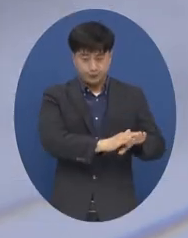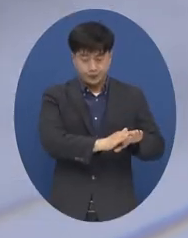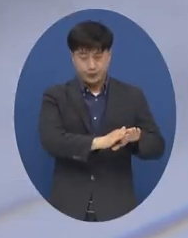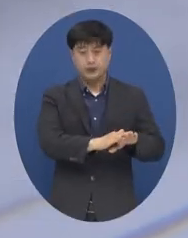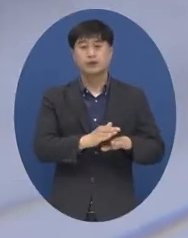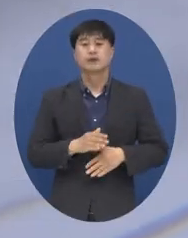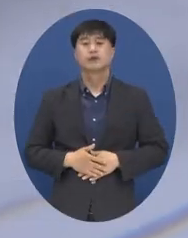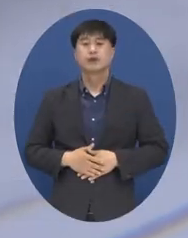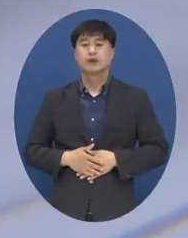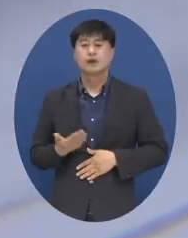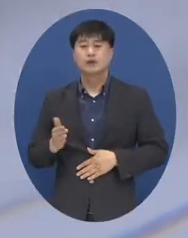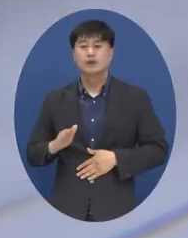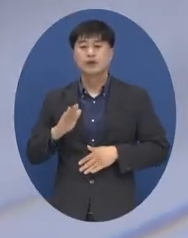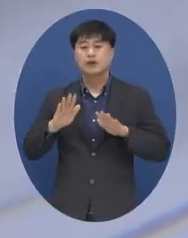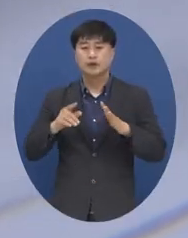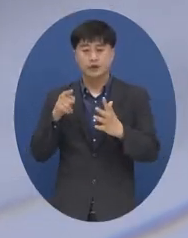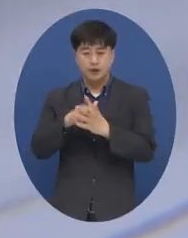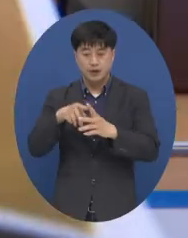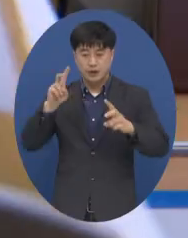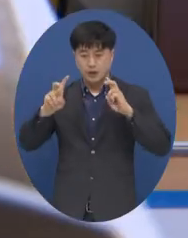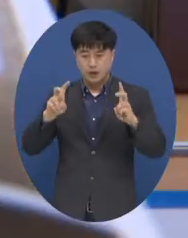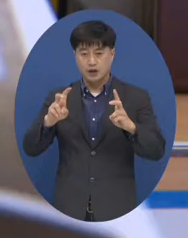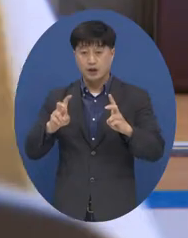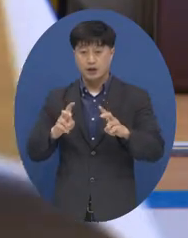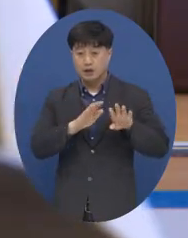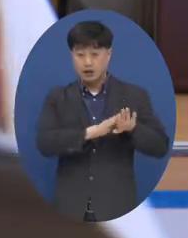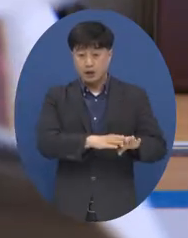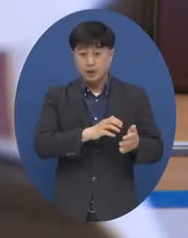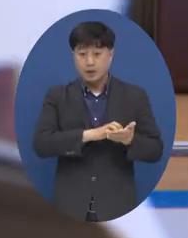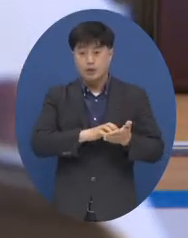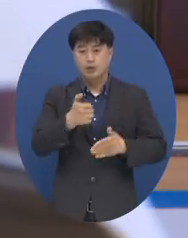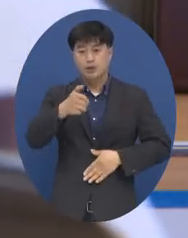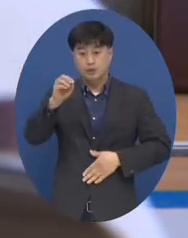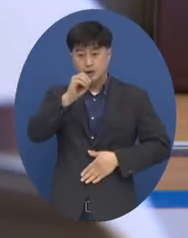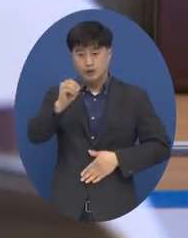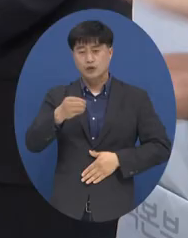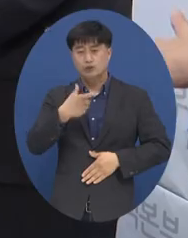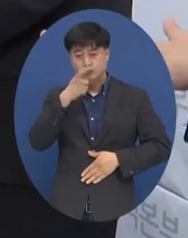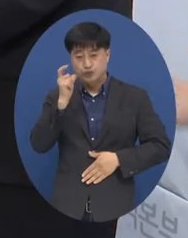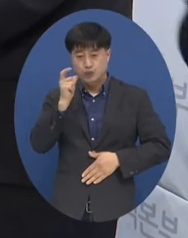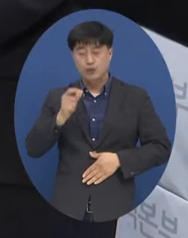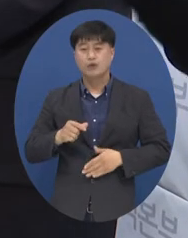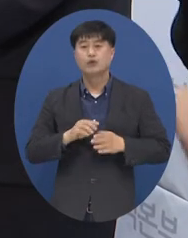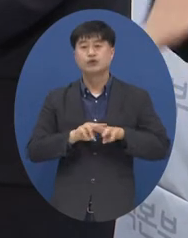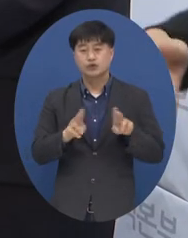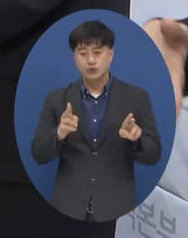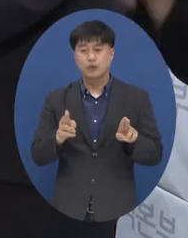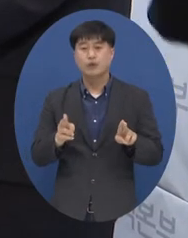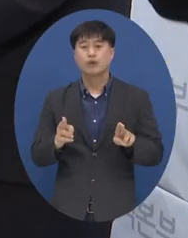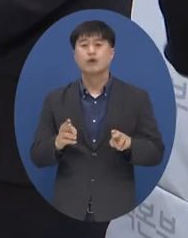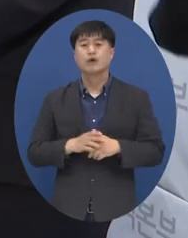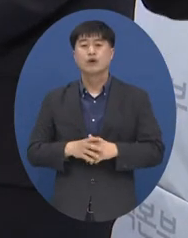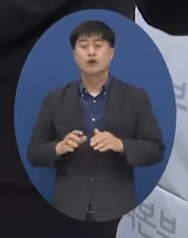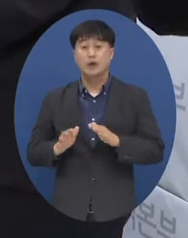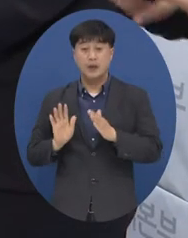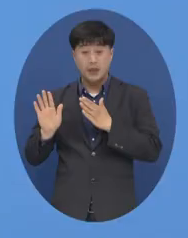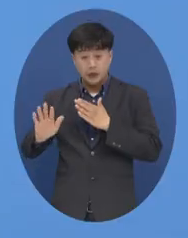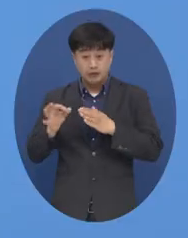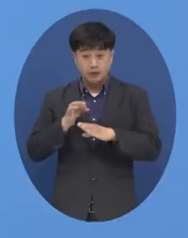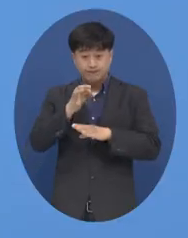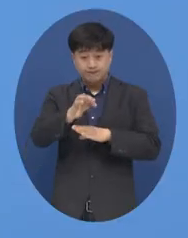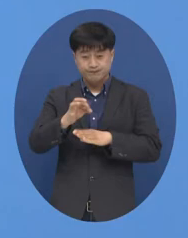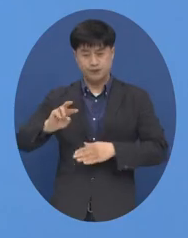법정 예치하도록 하고 있지만, 이번에 적발된 업체들은 예치 비율이 50%가 안돼 업체 등록이 취소되자